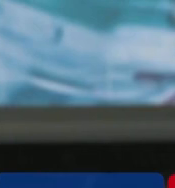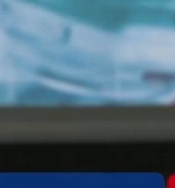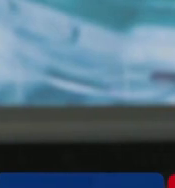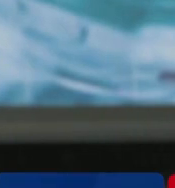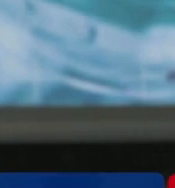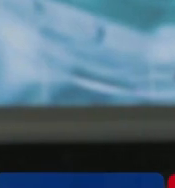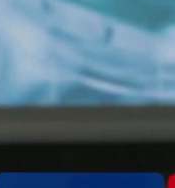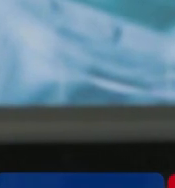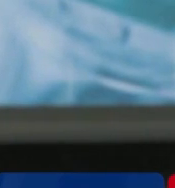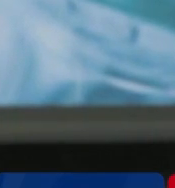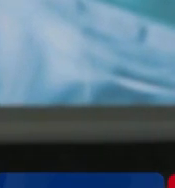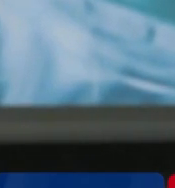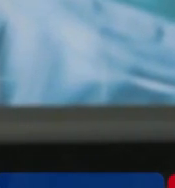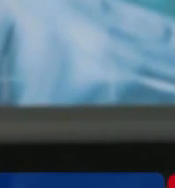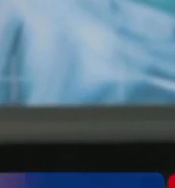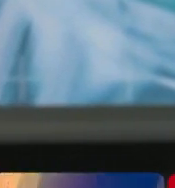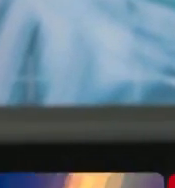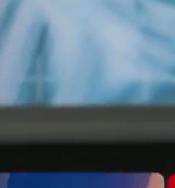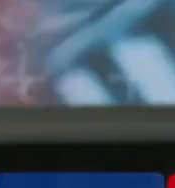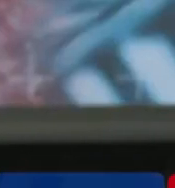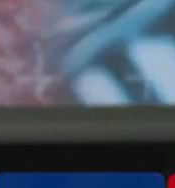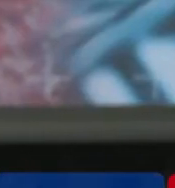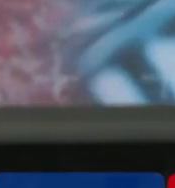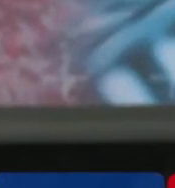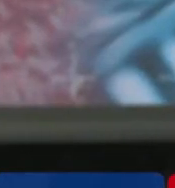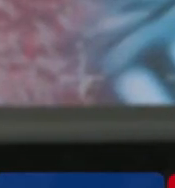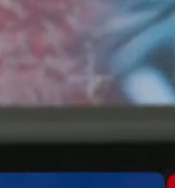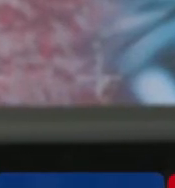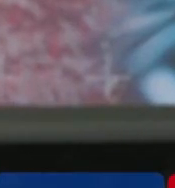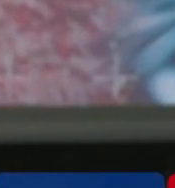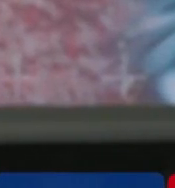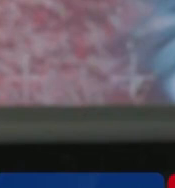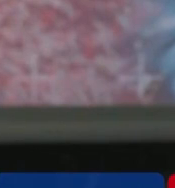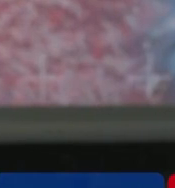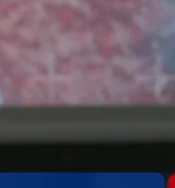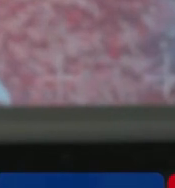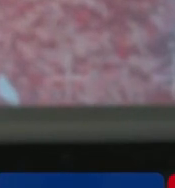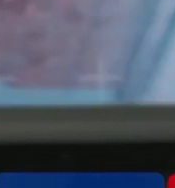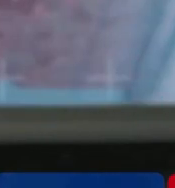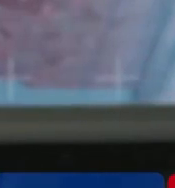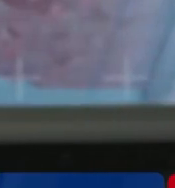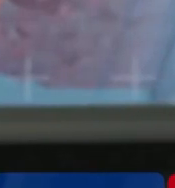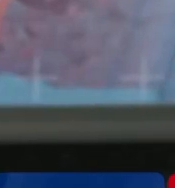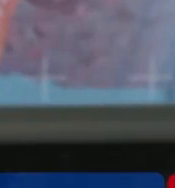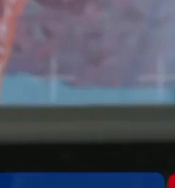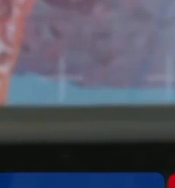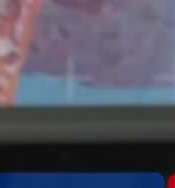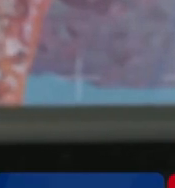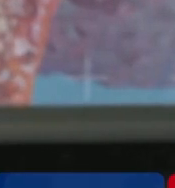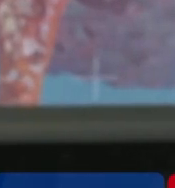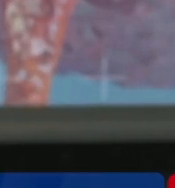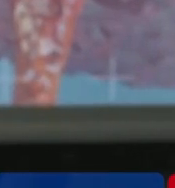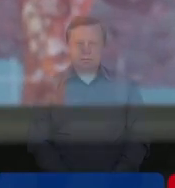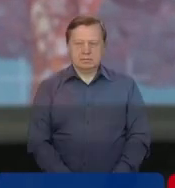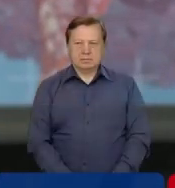wykładowca akademicki, epidemiologia i zdrowie publiczne, więc ta wiedza, która jest niezwykle potrzebna dziś w naszym programie. Bardzo potrzebna, dziękuję bardzo. Dzień